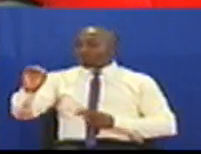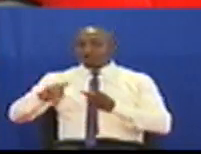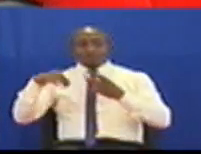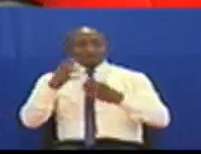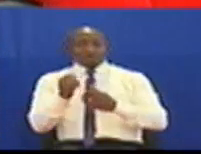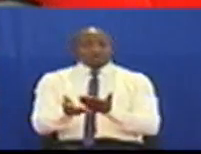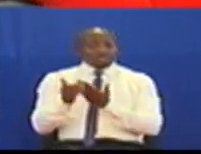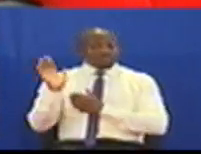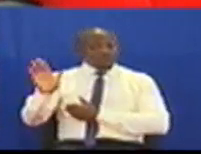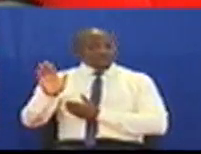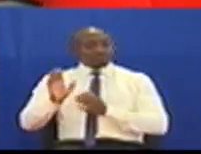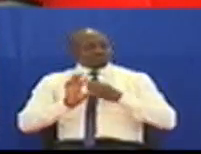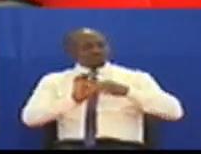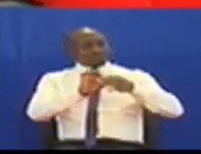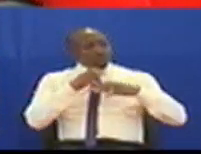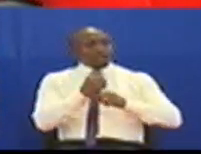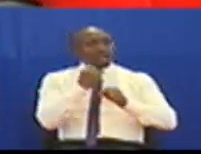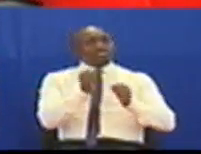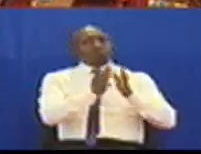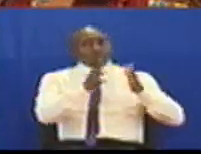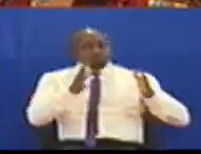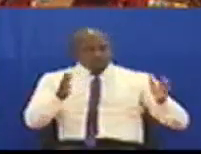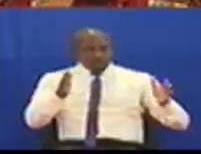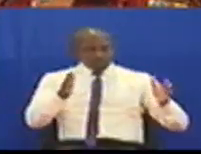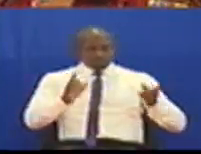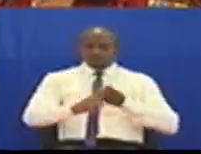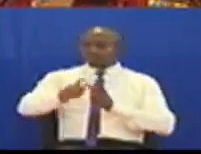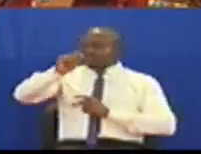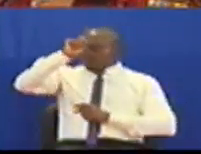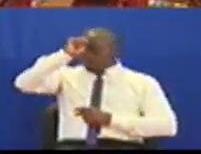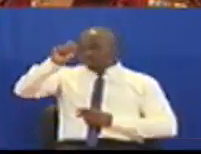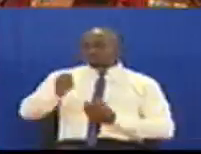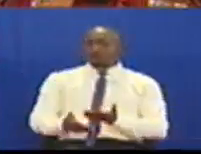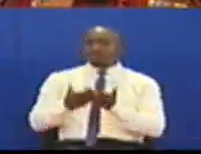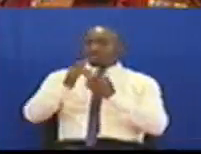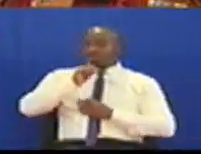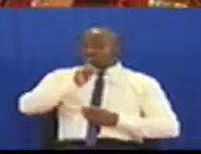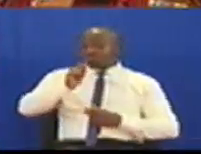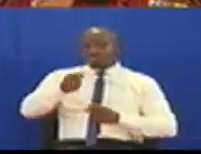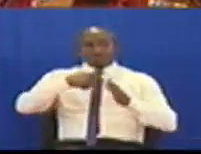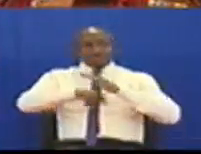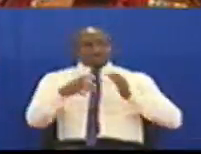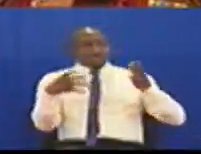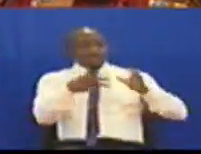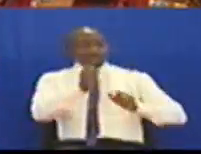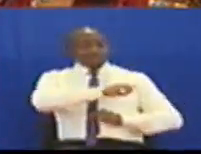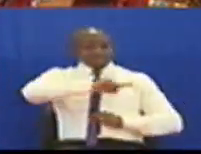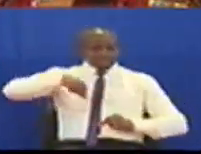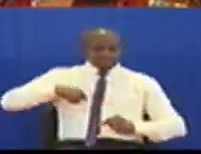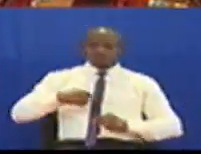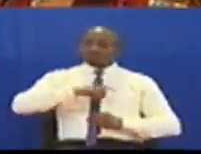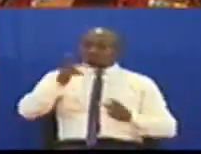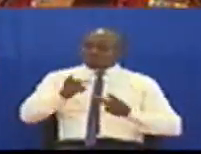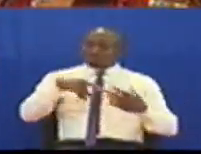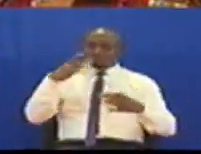wasaidizi wake walikuwa wanafanya kazi vizuri sana. Mheshimiwa Naibu Spika, katika kamati yetu sisi tuna bahati nyingine